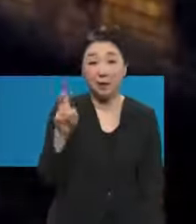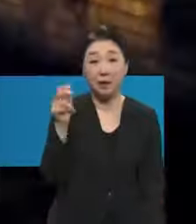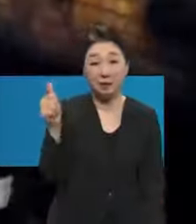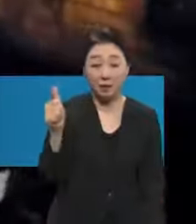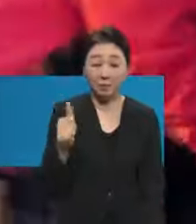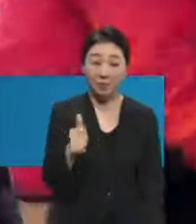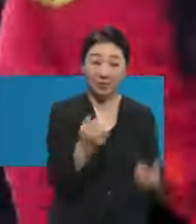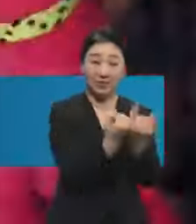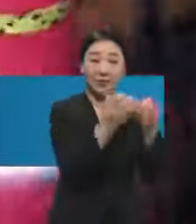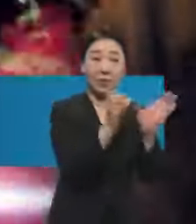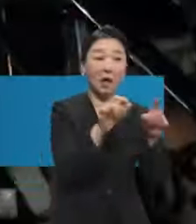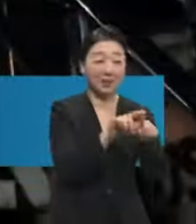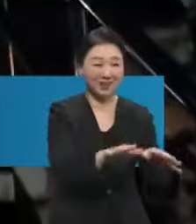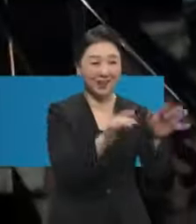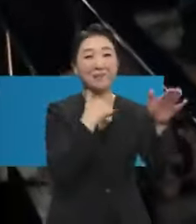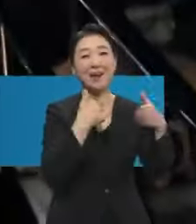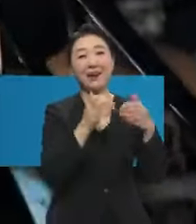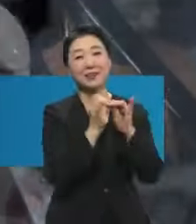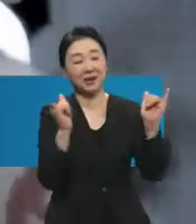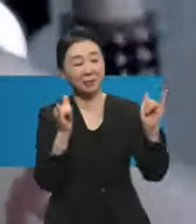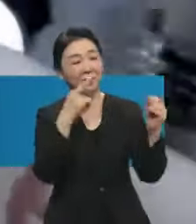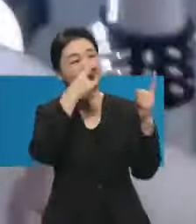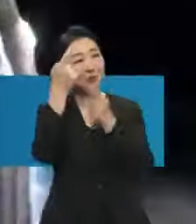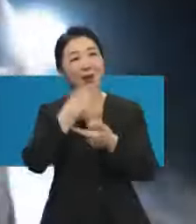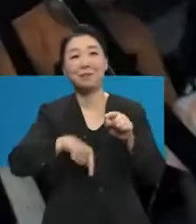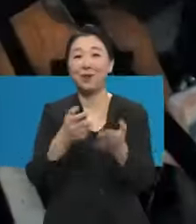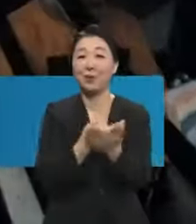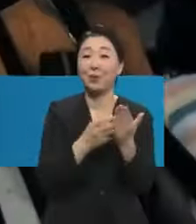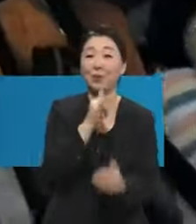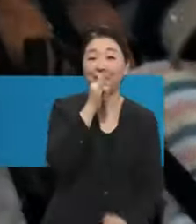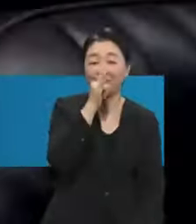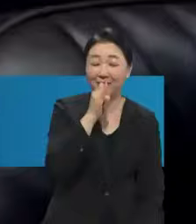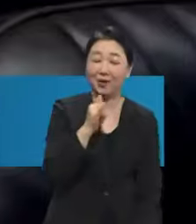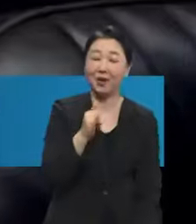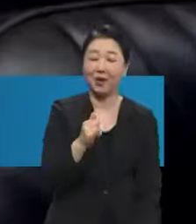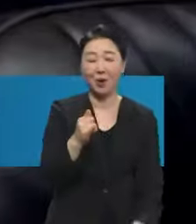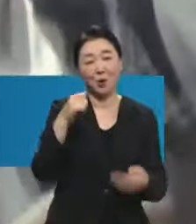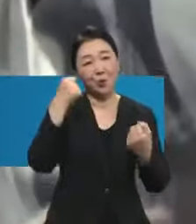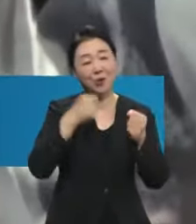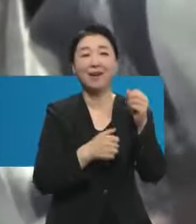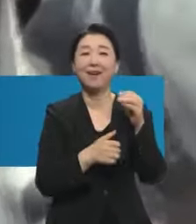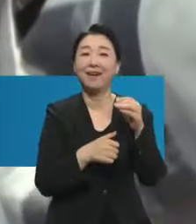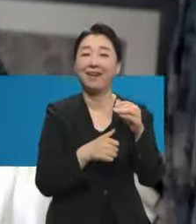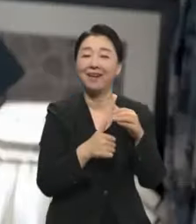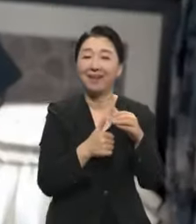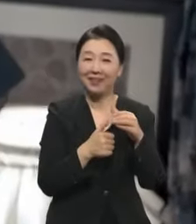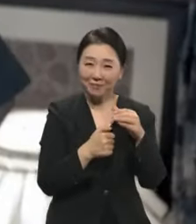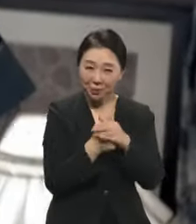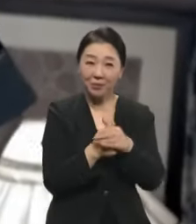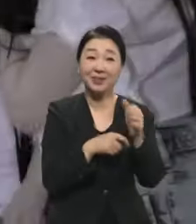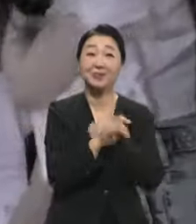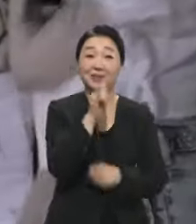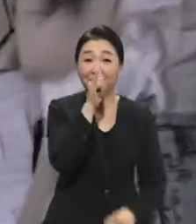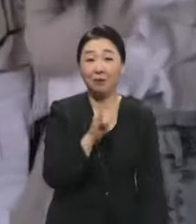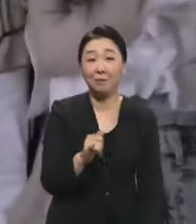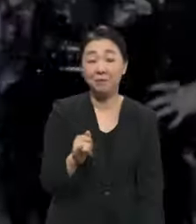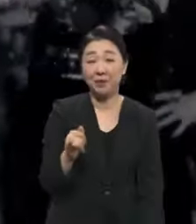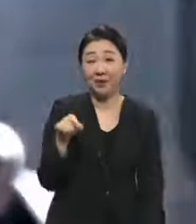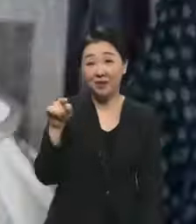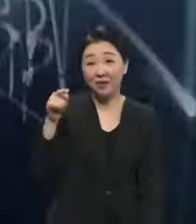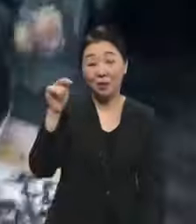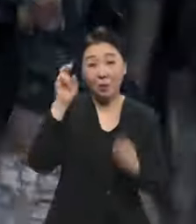2NE1과 함께 자랐던 세대들이 추억을 공유하고 있다며 남다른 공연이 될 거라고도 말했습니다. 또 YG 소속 가수들의